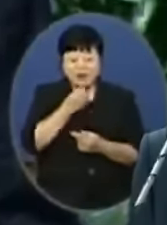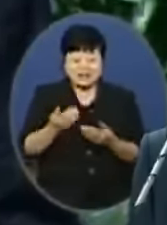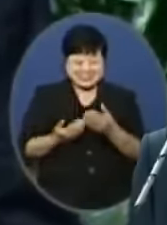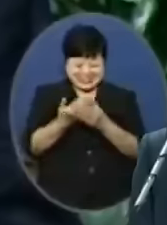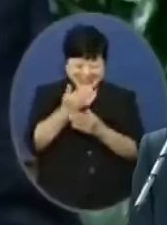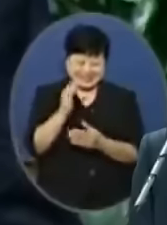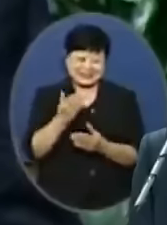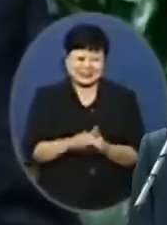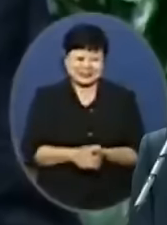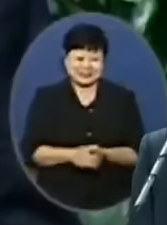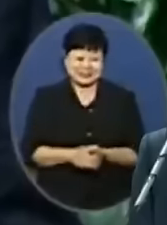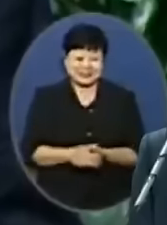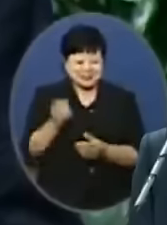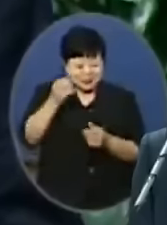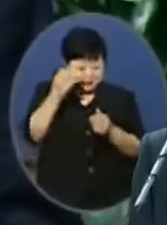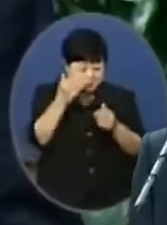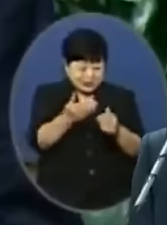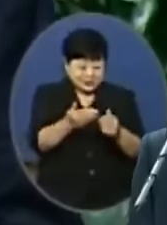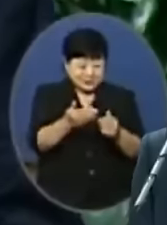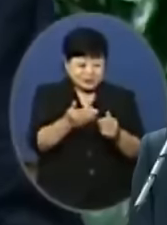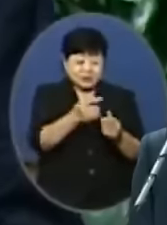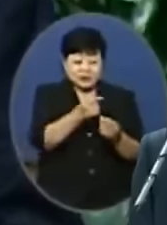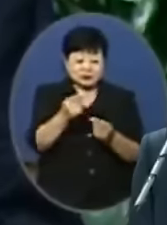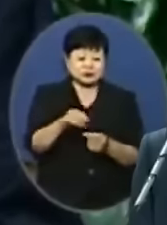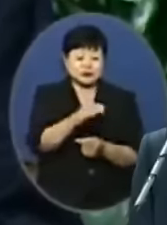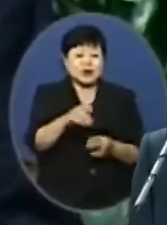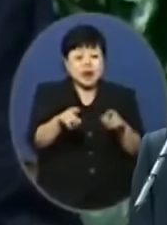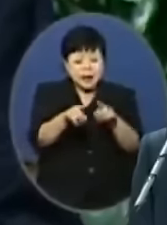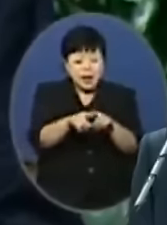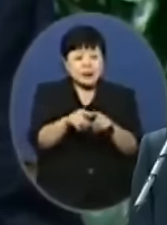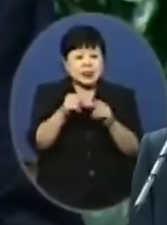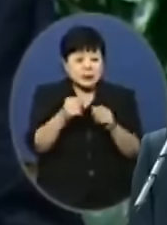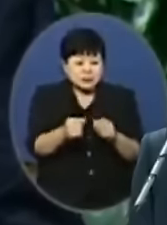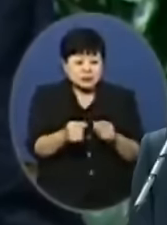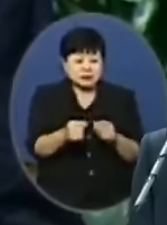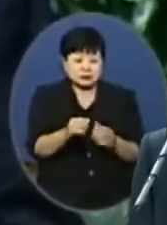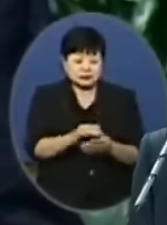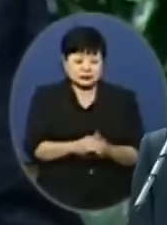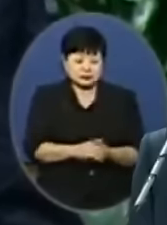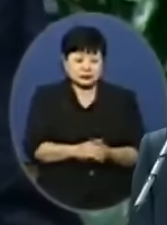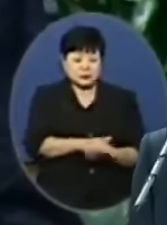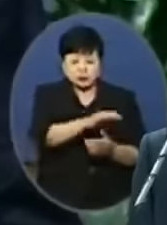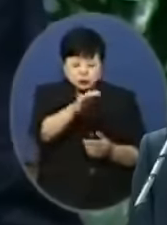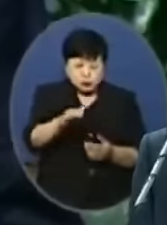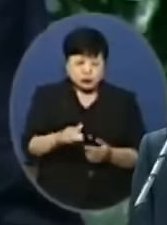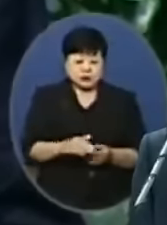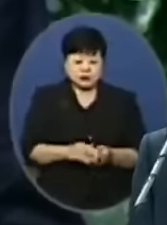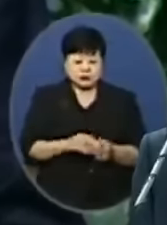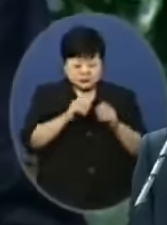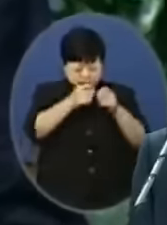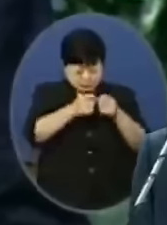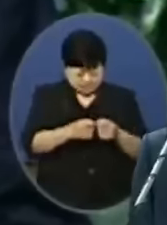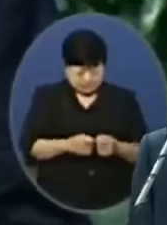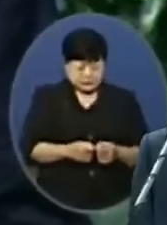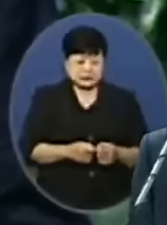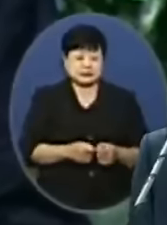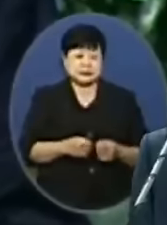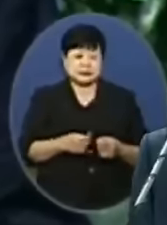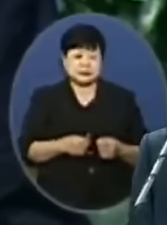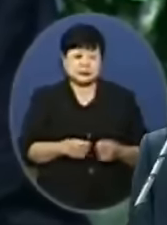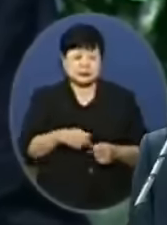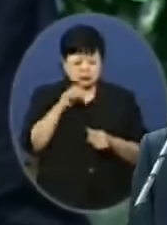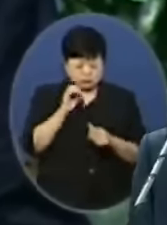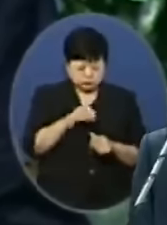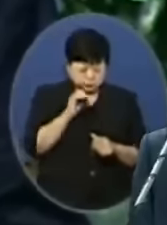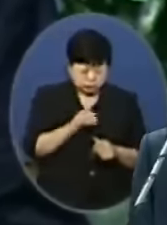생기는 것입니다. 성령은 이처럼 우리와 함께 계셔서 우리 일일이 옷을 벗기고